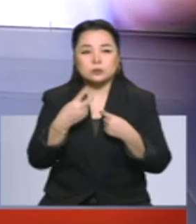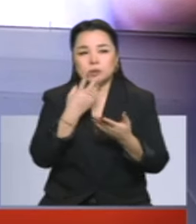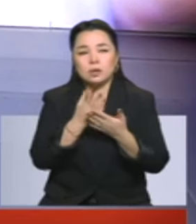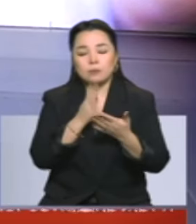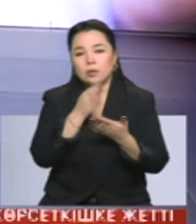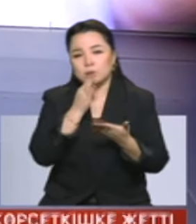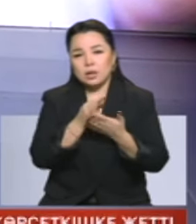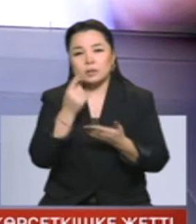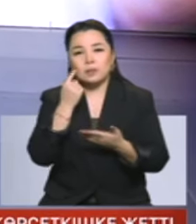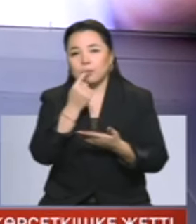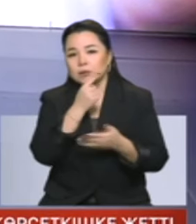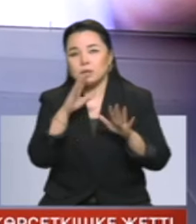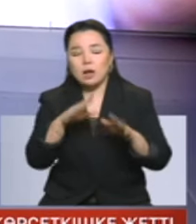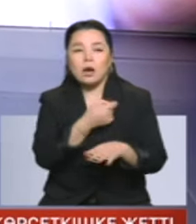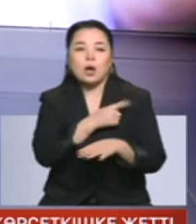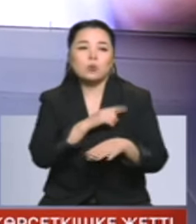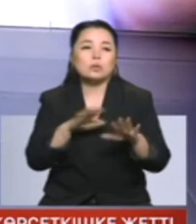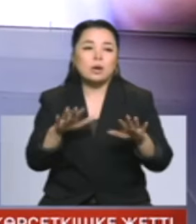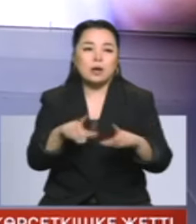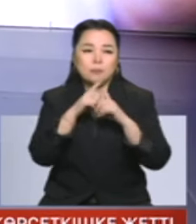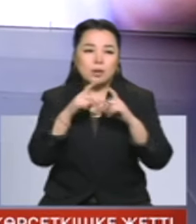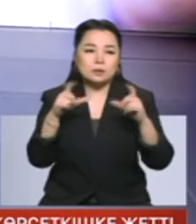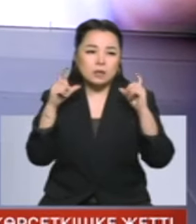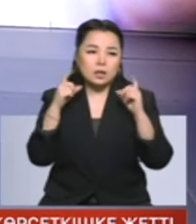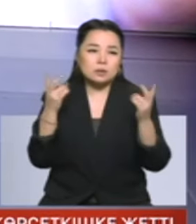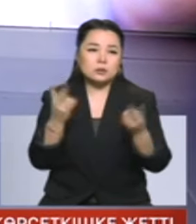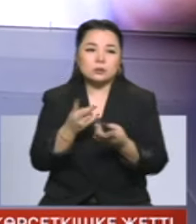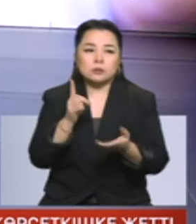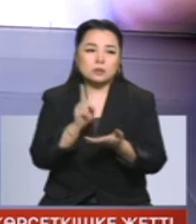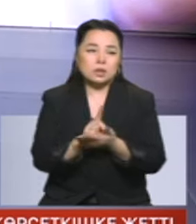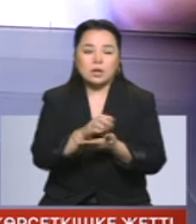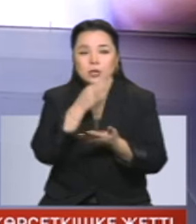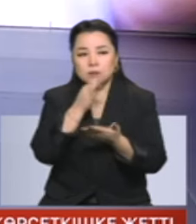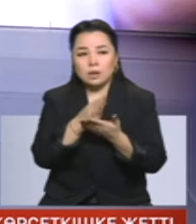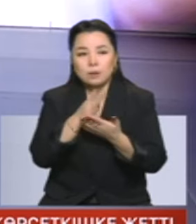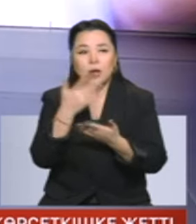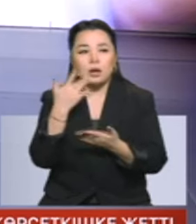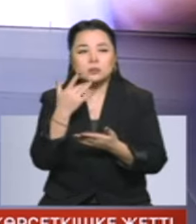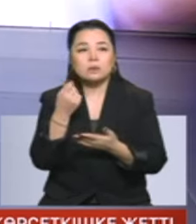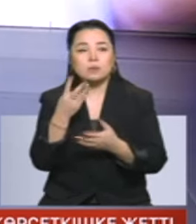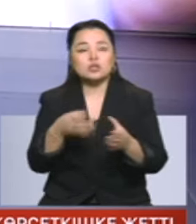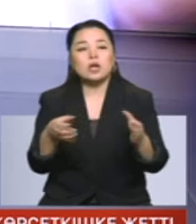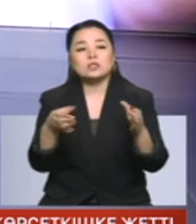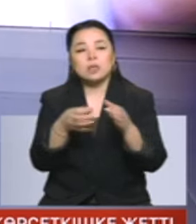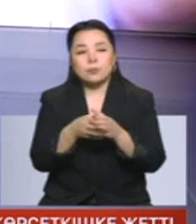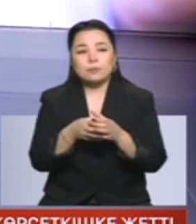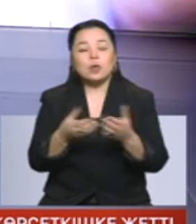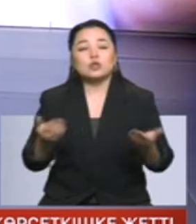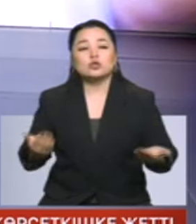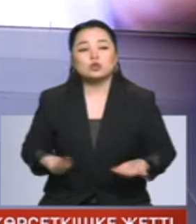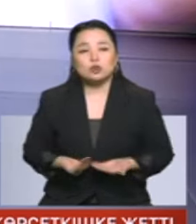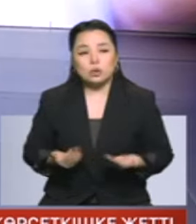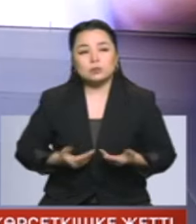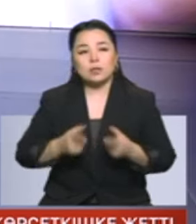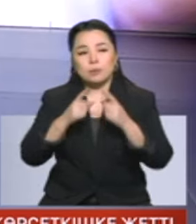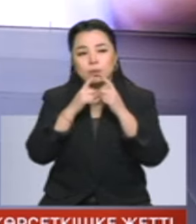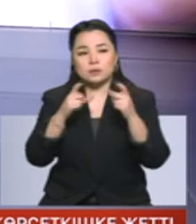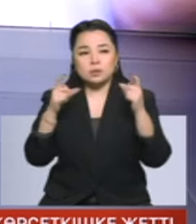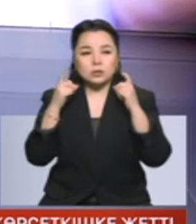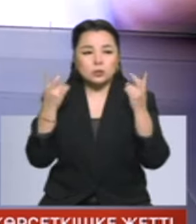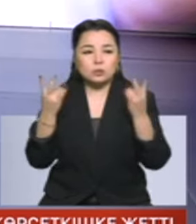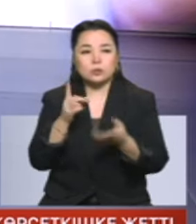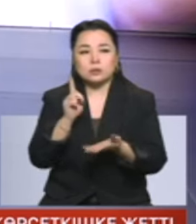мойындады. Испания ауруханаларында маска тағу тағы міндеттелді. Ақштың бірнеше штатында тұрғындарға бетперде